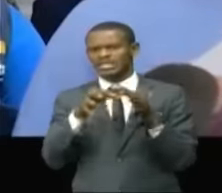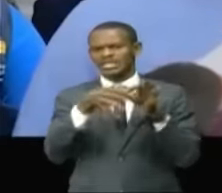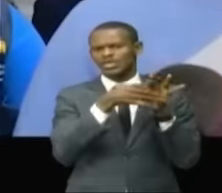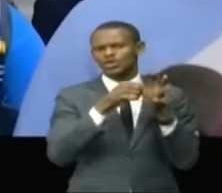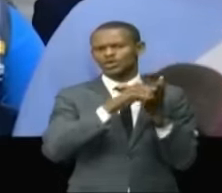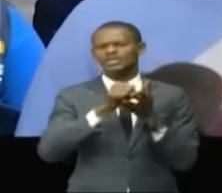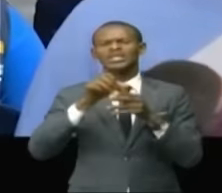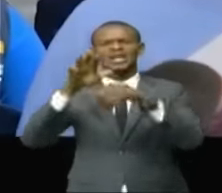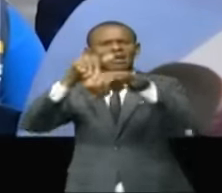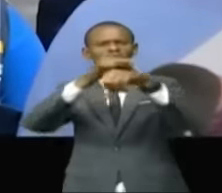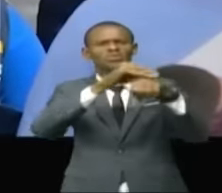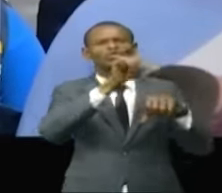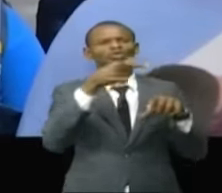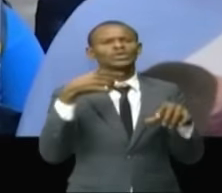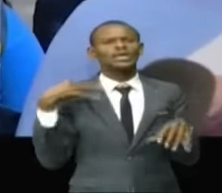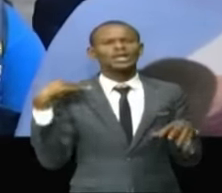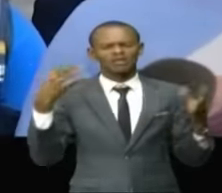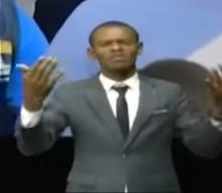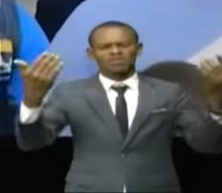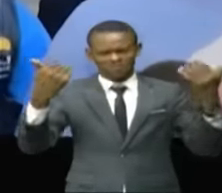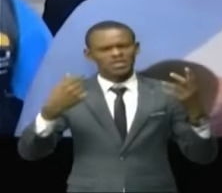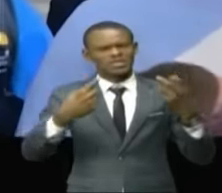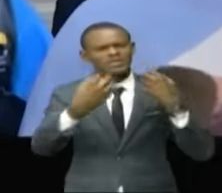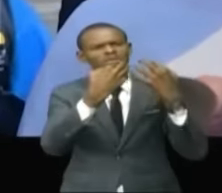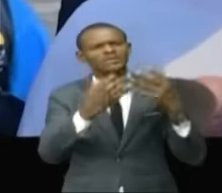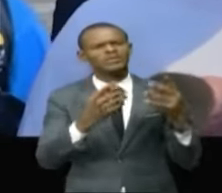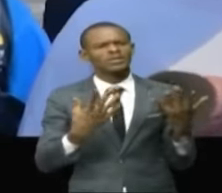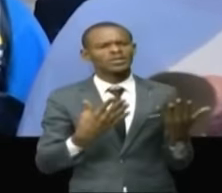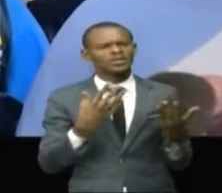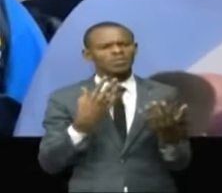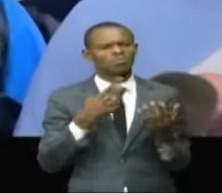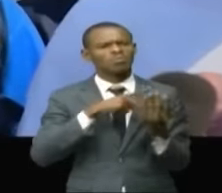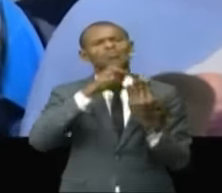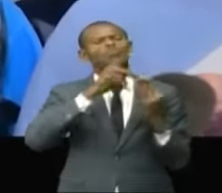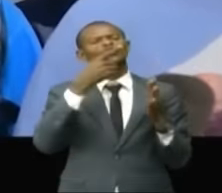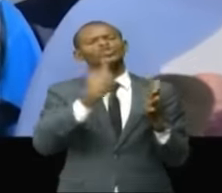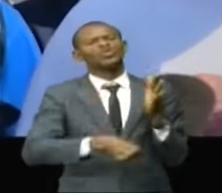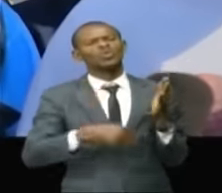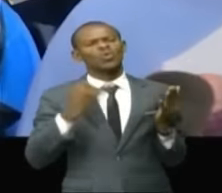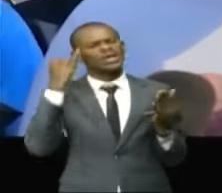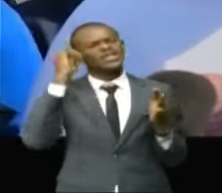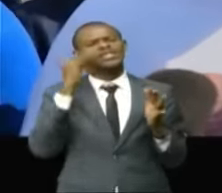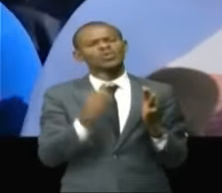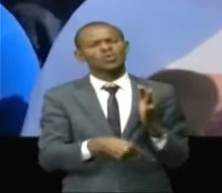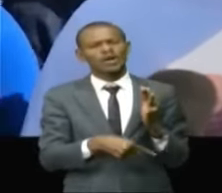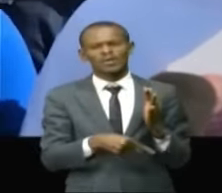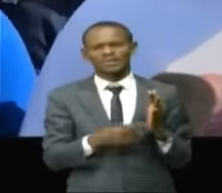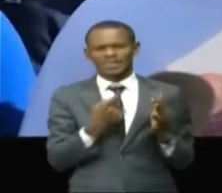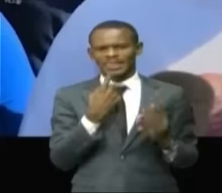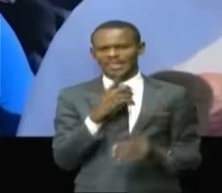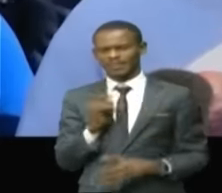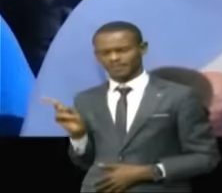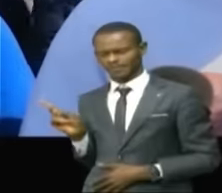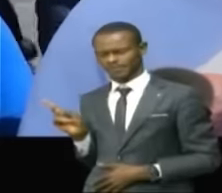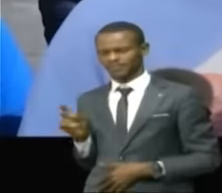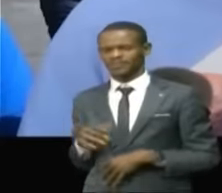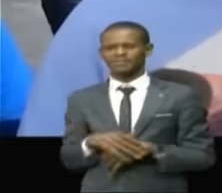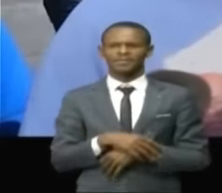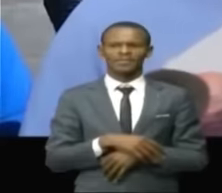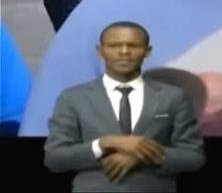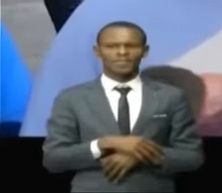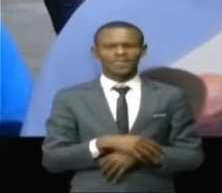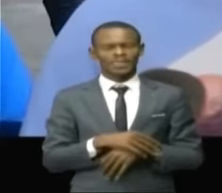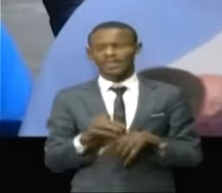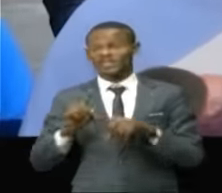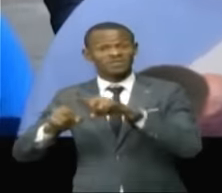autres candidats peuvent l'accompagner. Et c'est pourquoi j'ai dit tout à l'heure que le Grand Kasaï, on n'a jamais dit que personne ne peut venir ici. Nous demandons d'ailleurs à